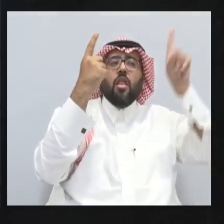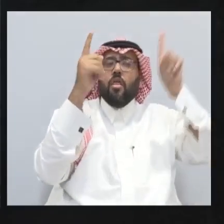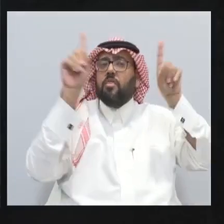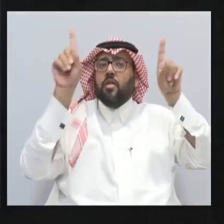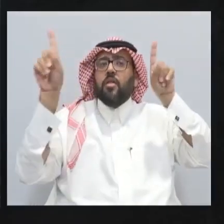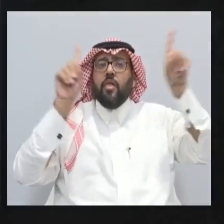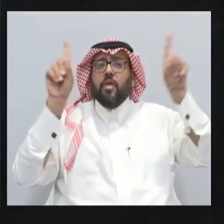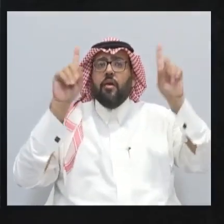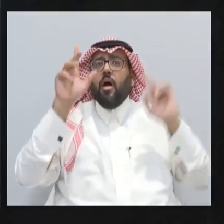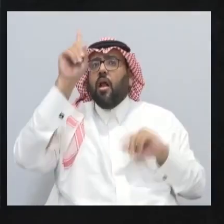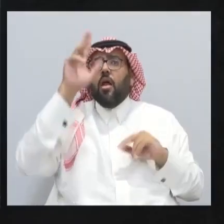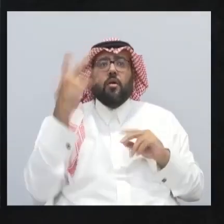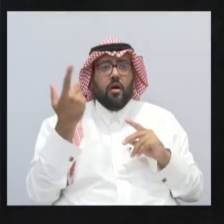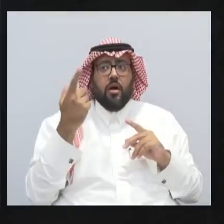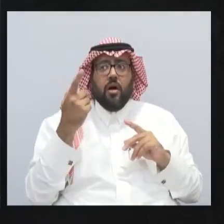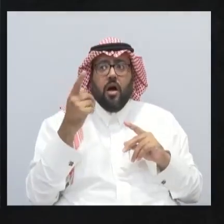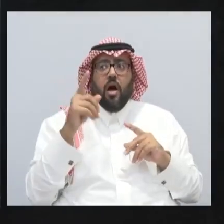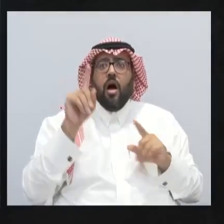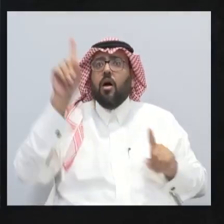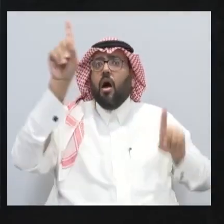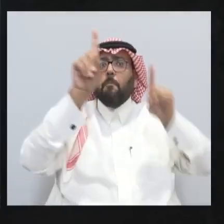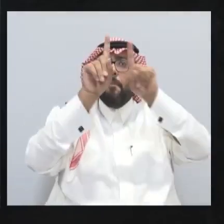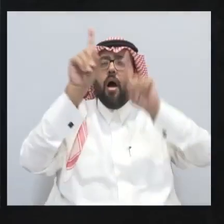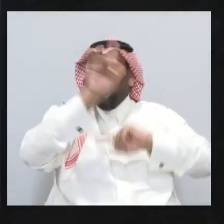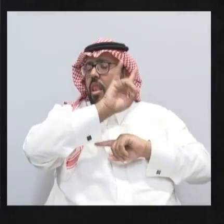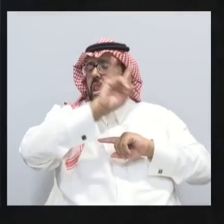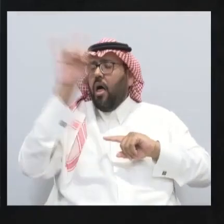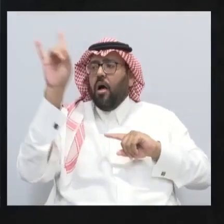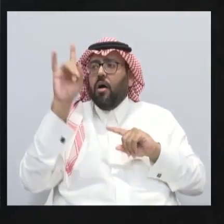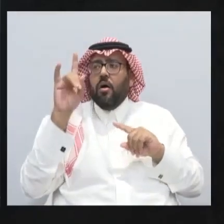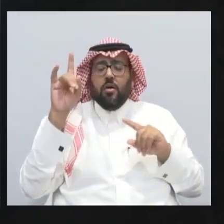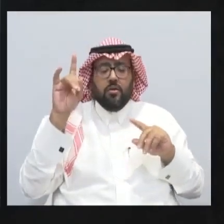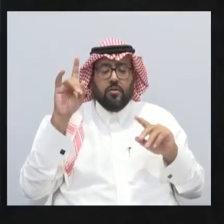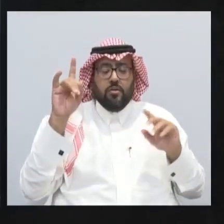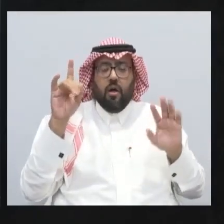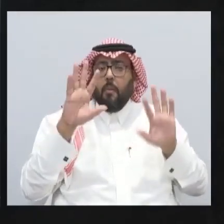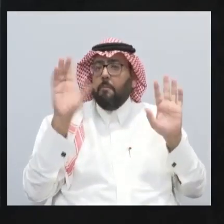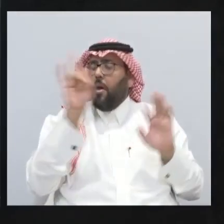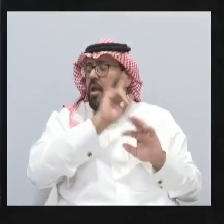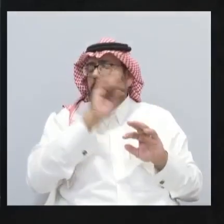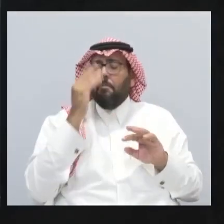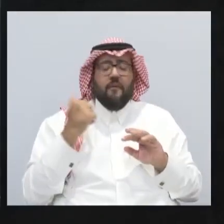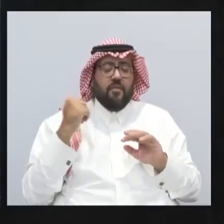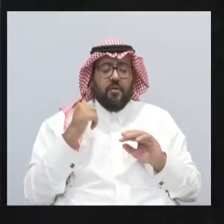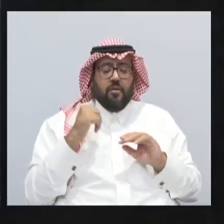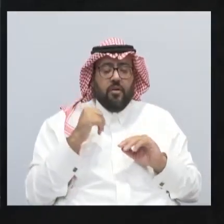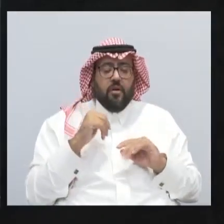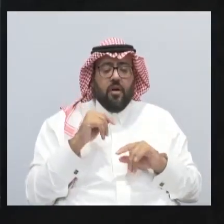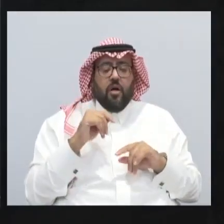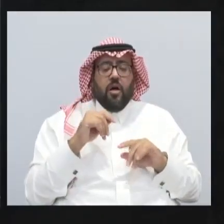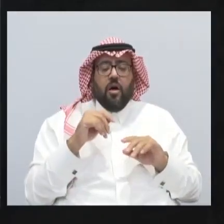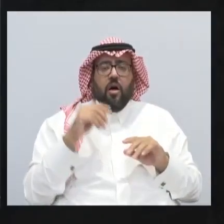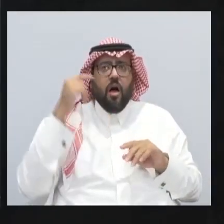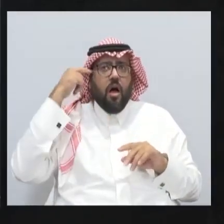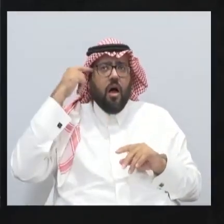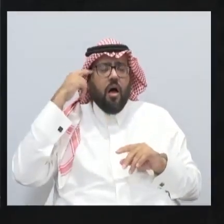الخالق لا يمكن ان يكون معه خالق اخر ومعه اله اخر يتصرف في هذا الكون وقلنا ان هذا الامر